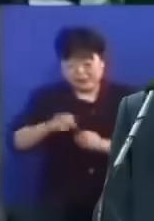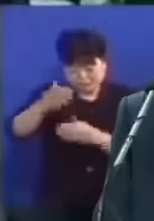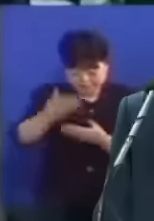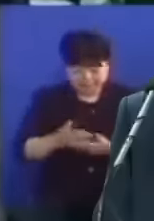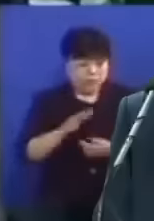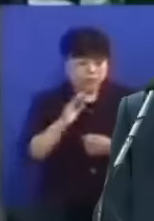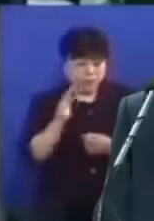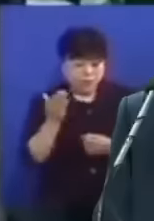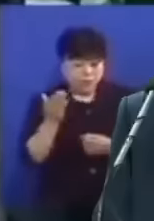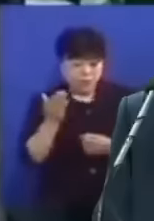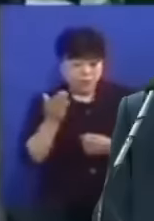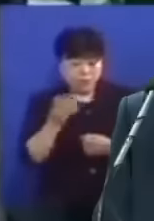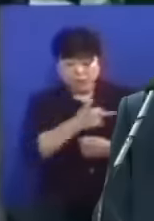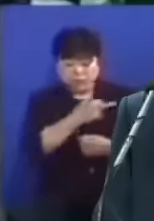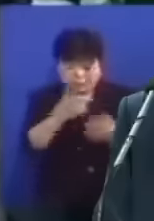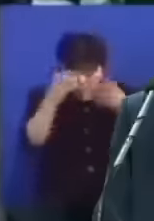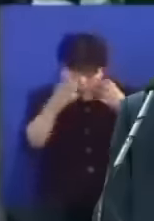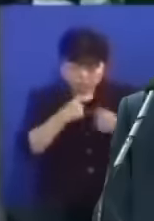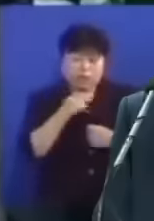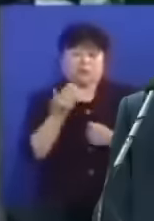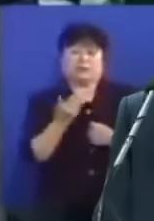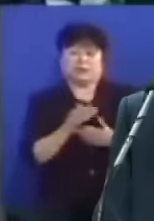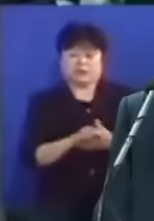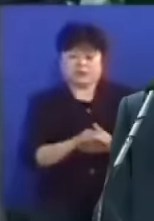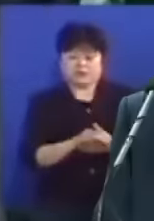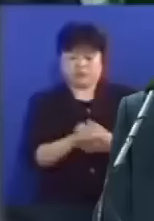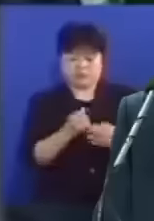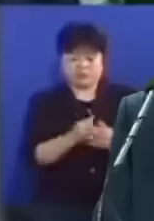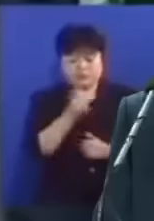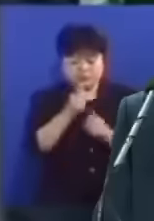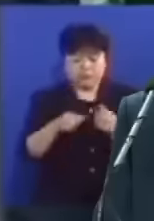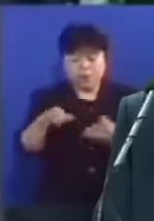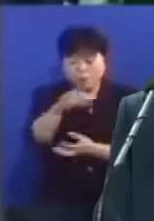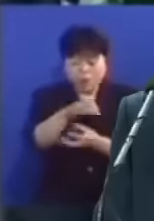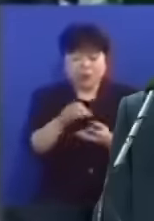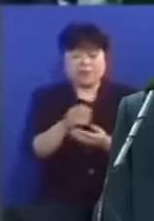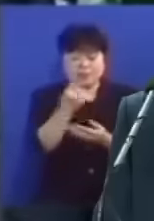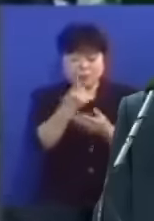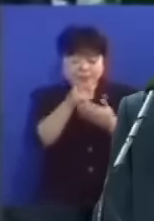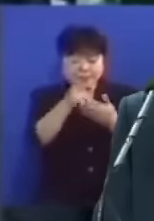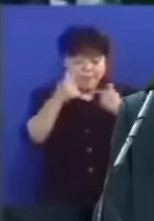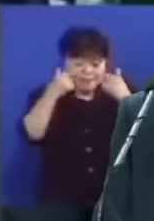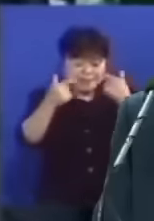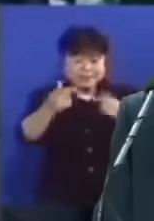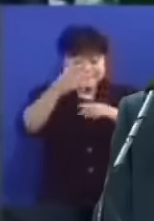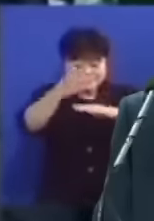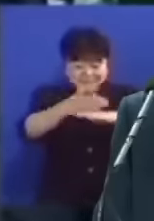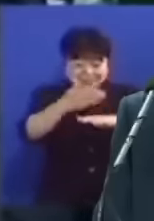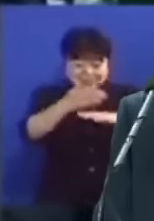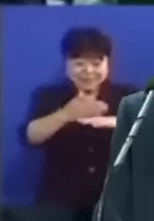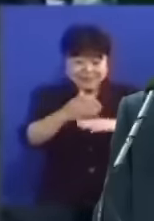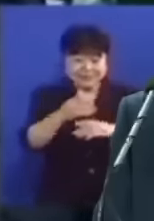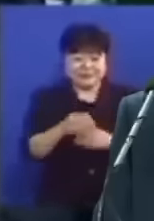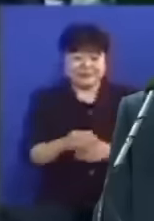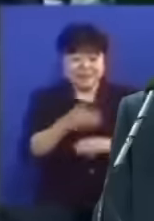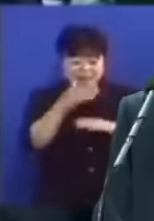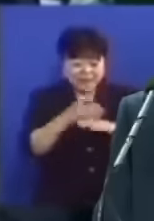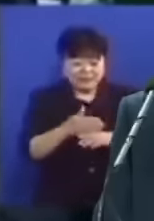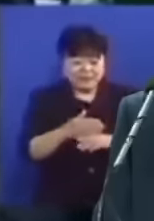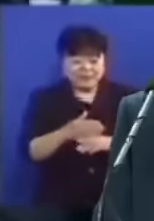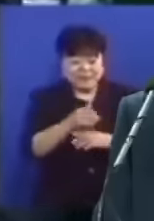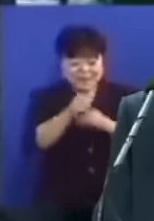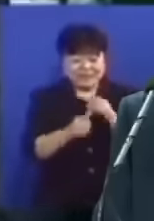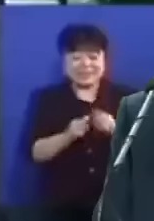버림을 당함으로 큰 고통을 당하게 되는 것입니다. 시험과 환난 다가올 때 반드시 감사하면 감사하자